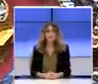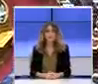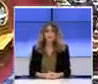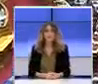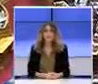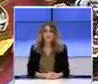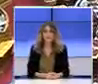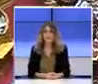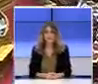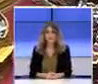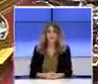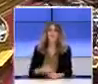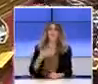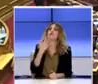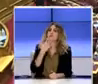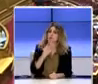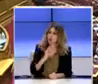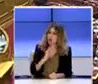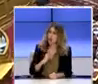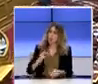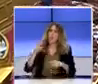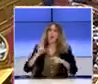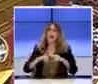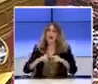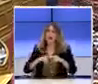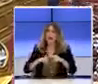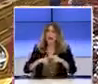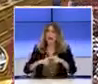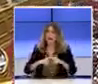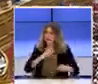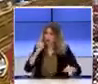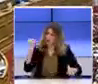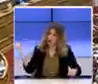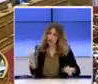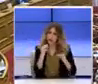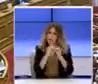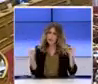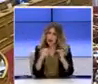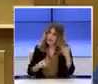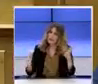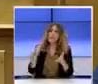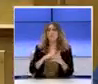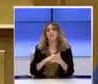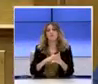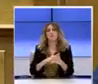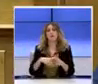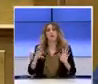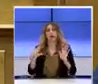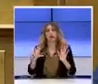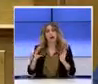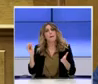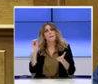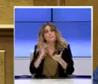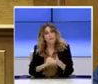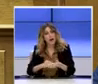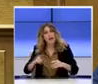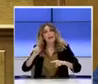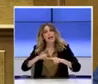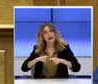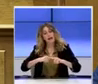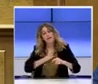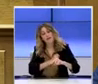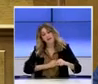ληφθεί τα πιο αυστηρά μέτρα σε σχέση με όλες τις υπόλοιπες χώρες, η Ελλάδα κατέγραψε μια θλιβερή